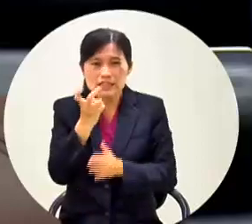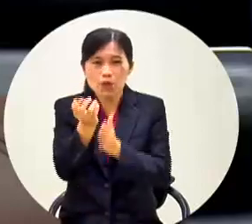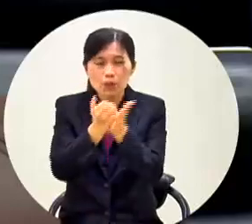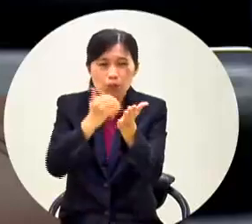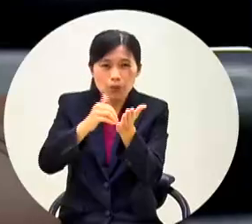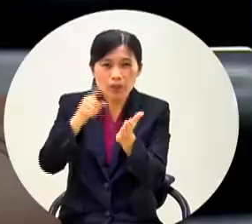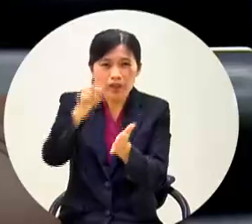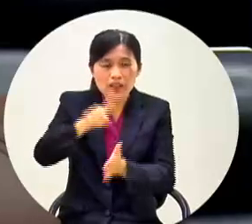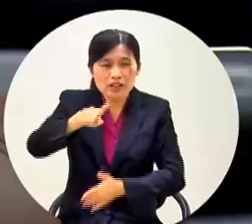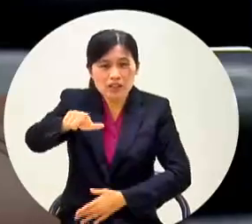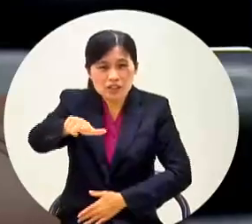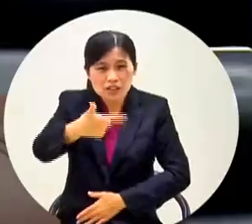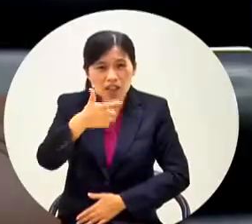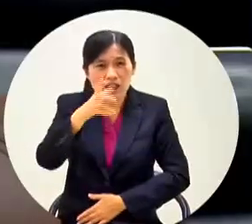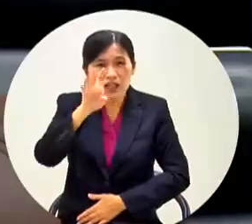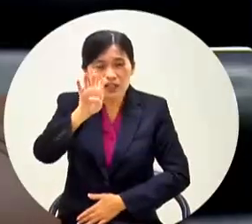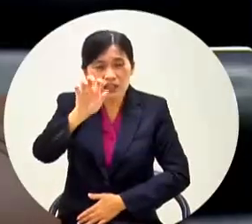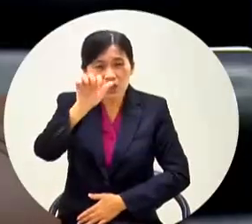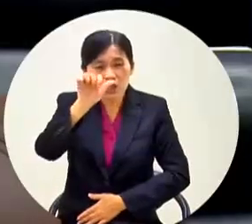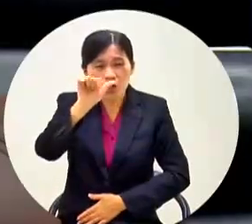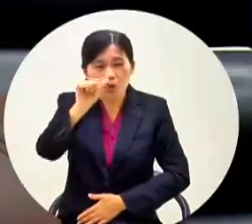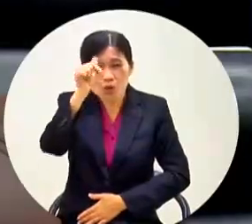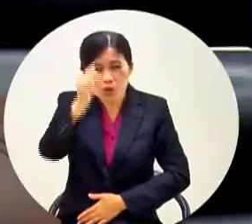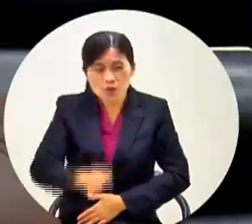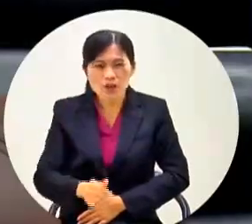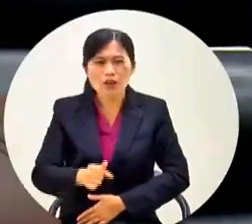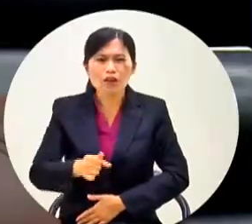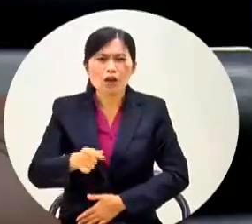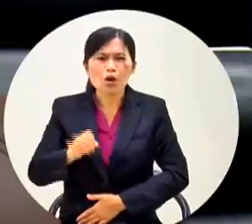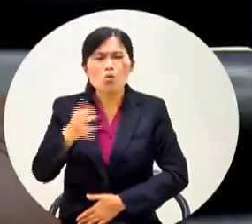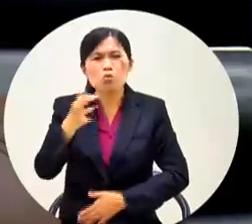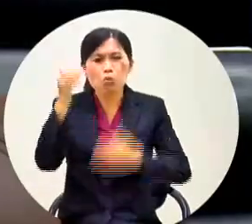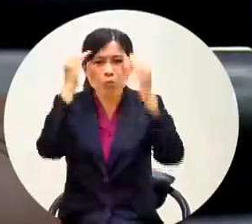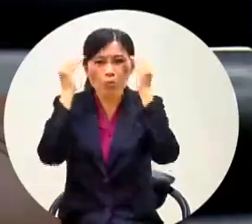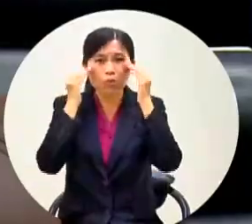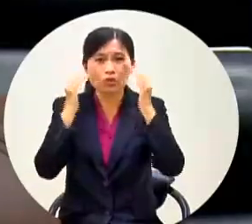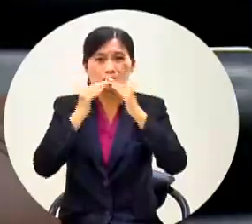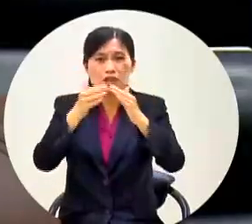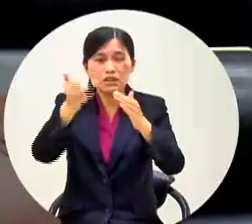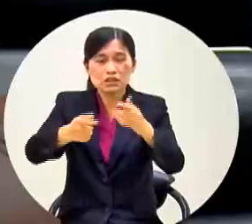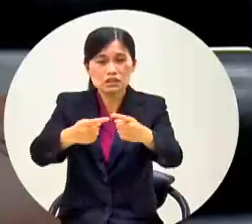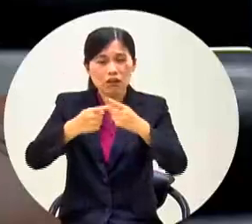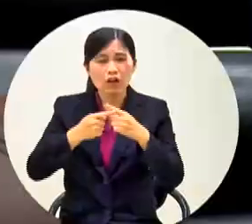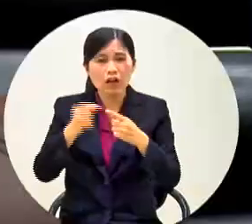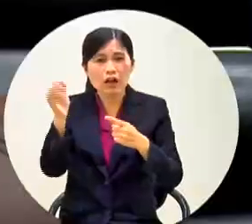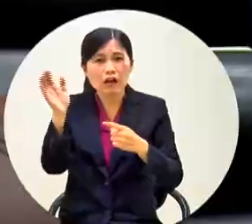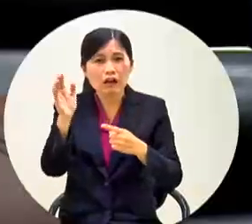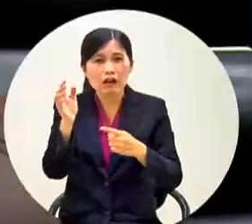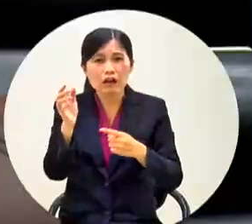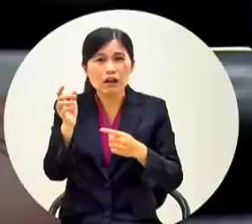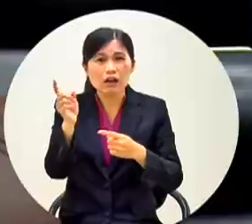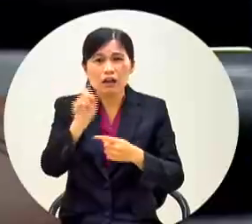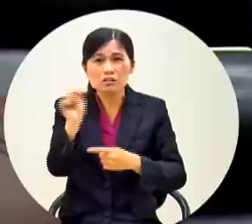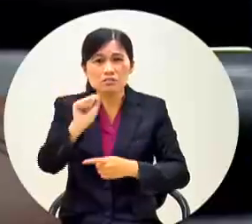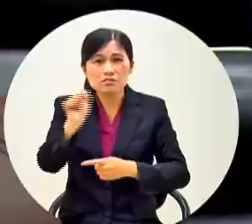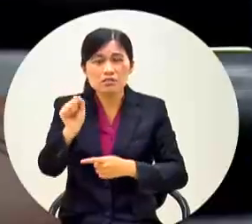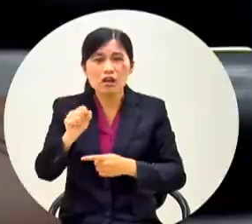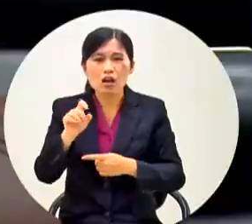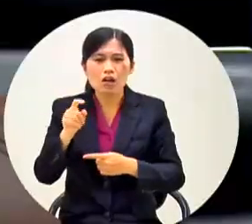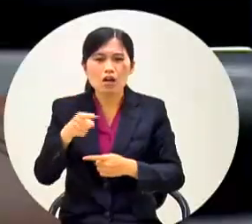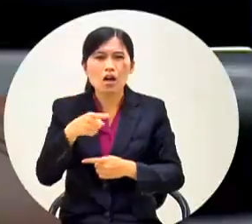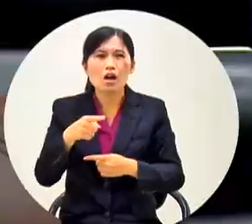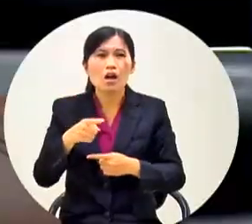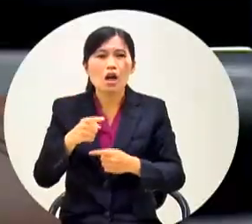任务，韩市长不在列席，少数的议员行使对抗权理所当然。但